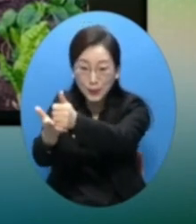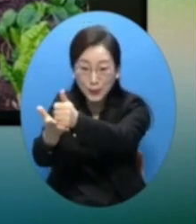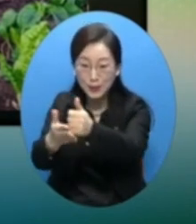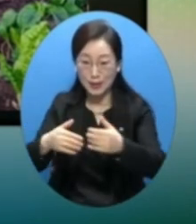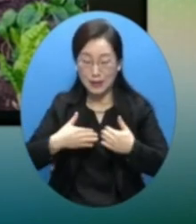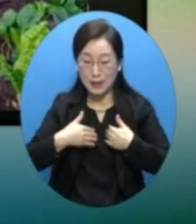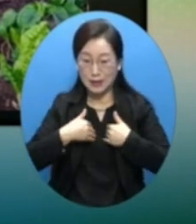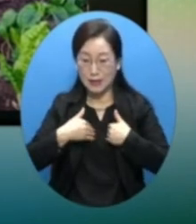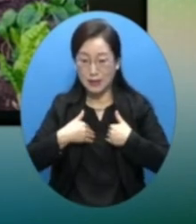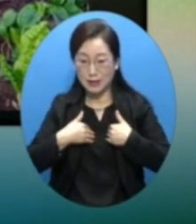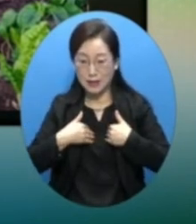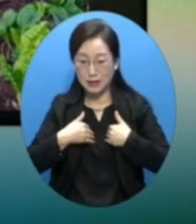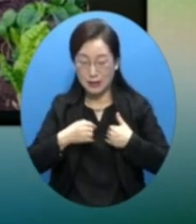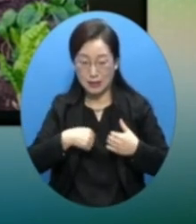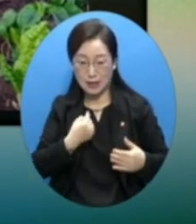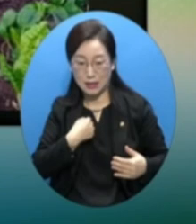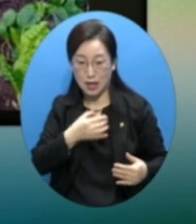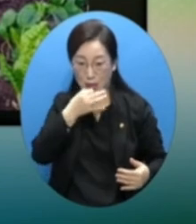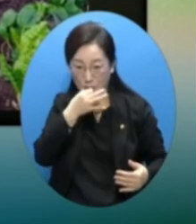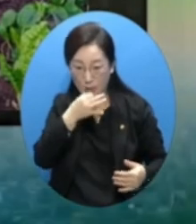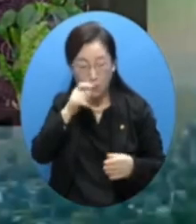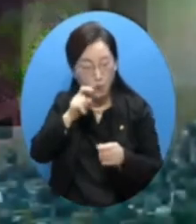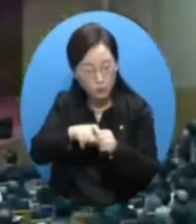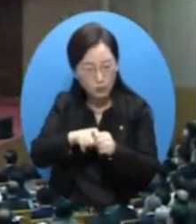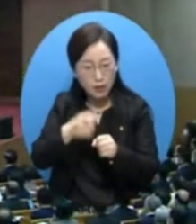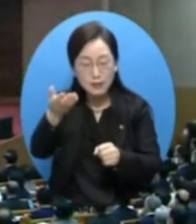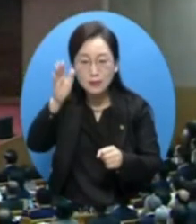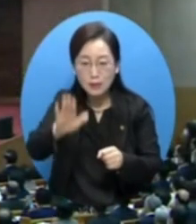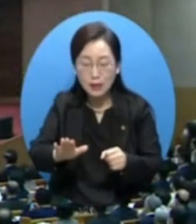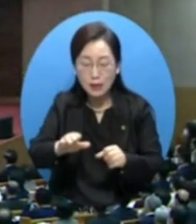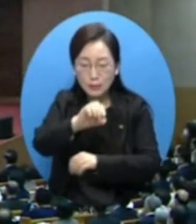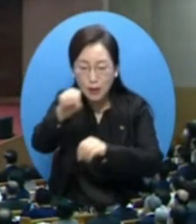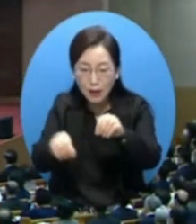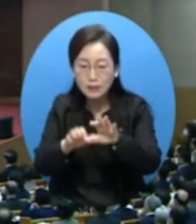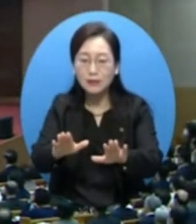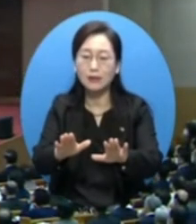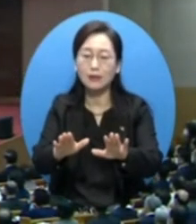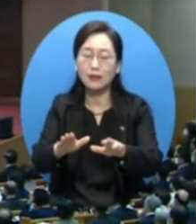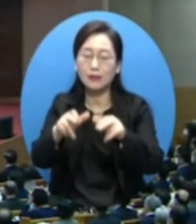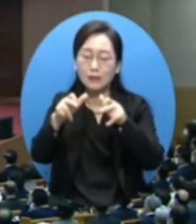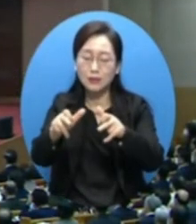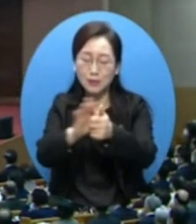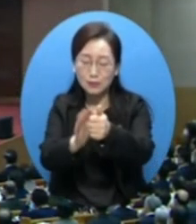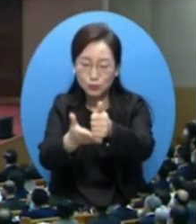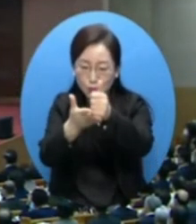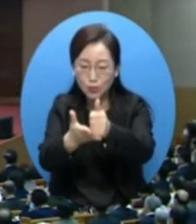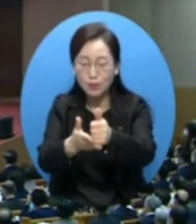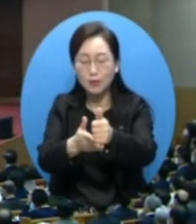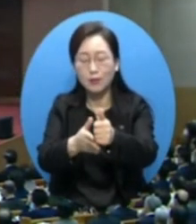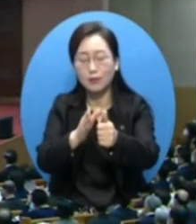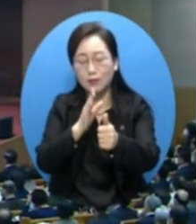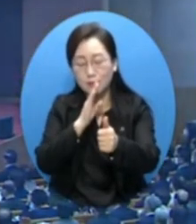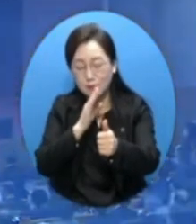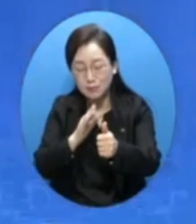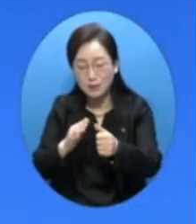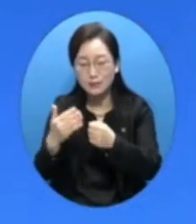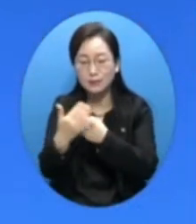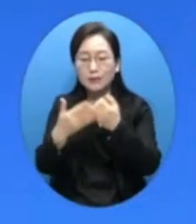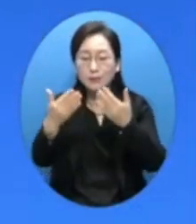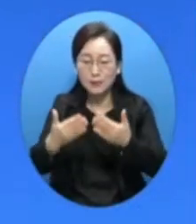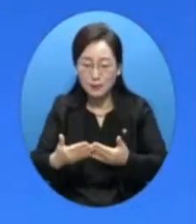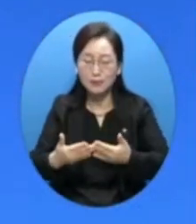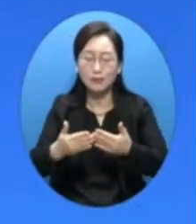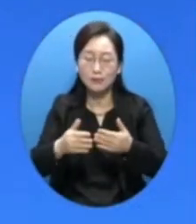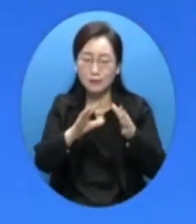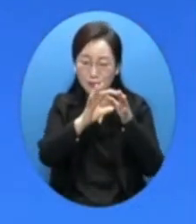나중심으로 짐을 살았지만 이제는 내가 저들을 섬기니까 얼마나 저들을 더 은혜를 받는지 눈물을 회개하며 그들을